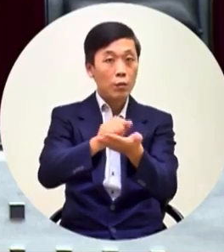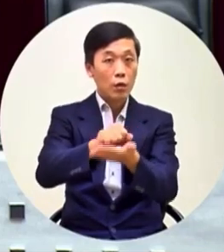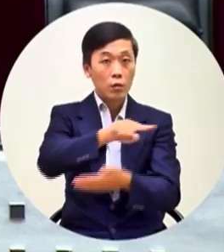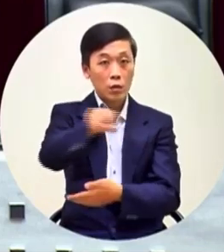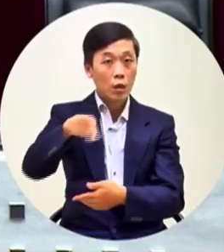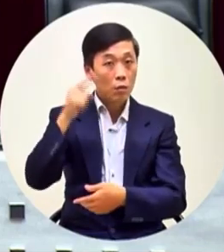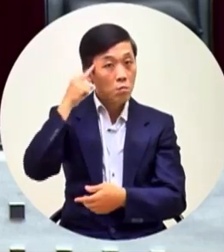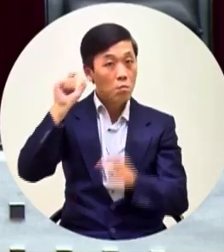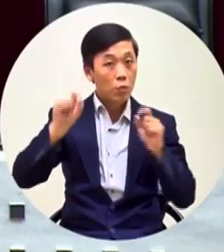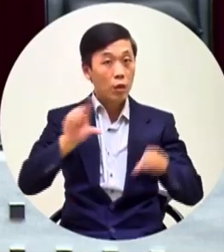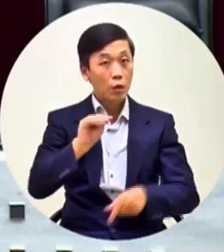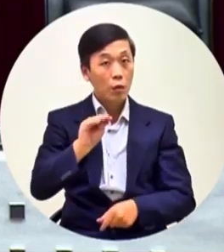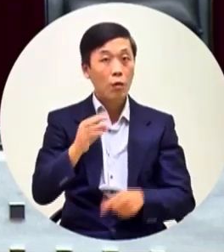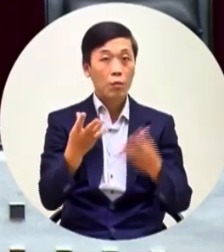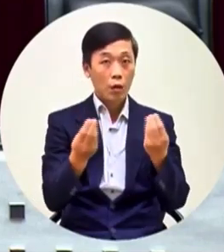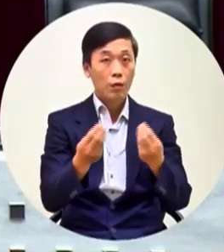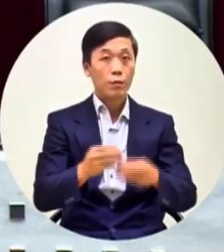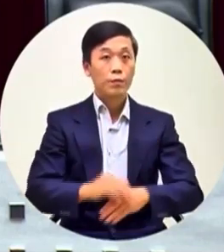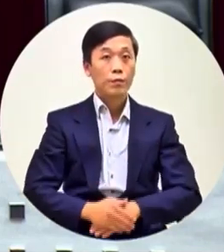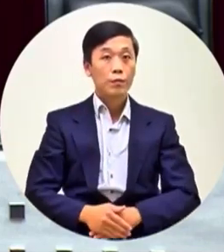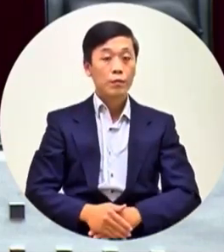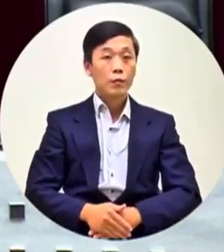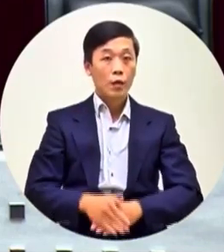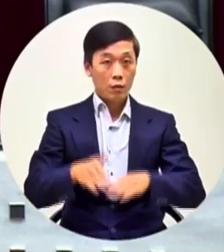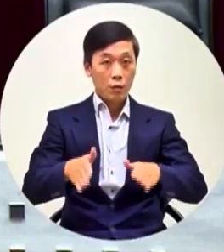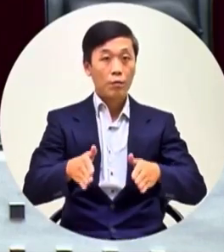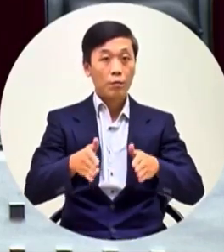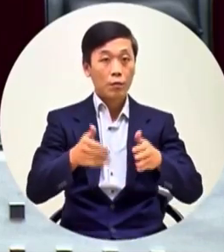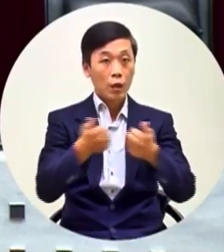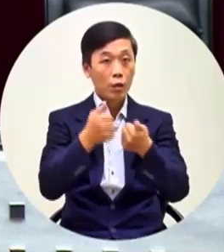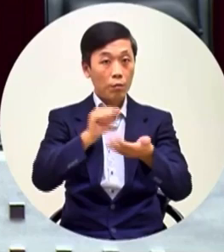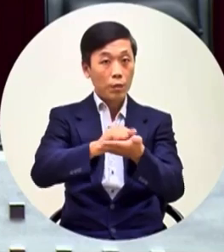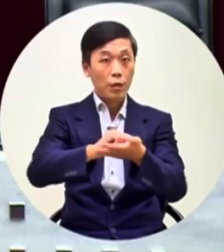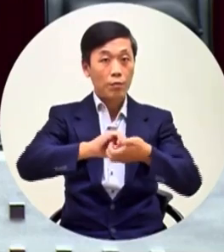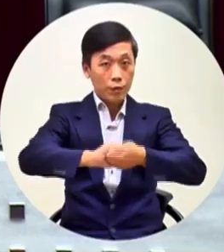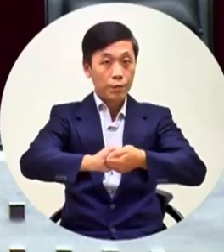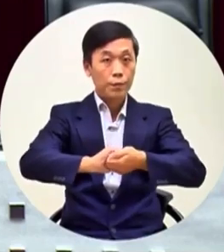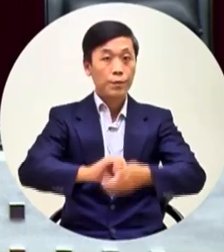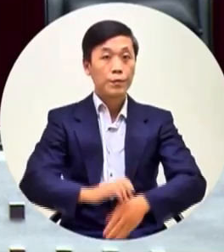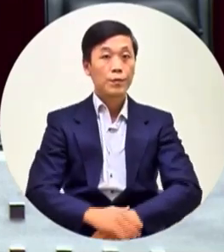见？那我们就确认。